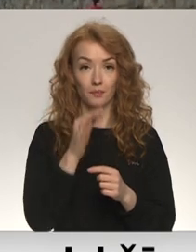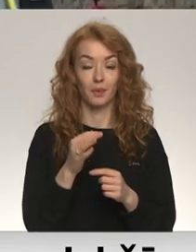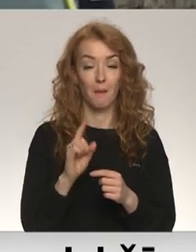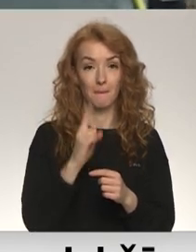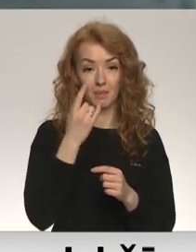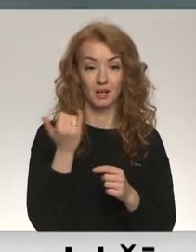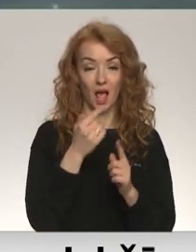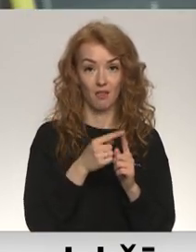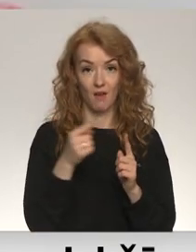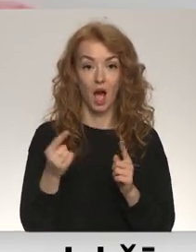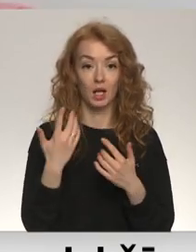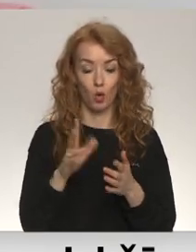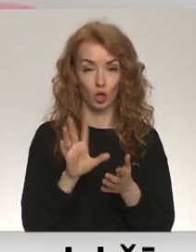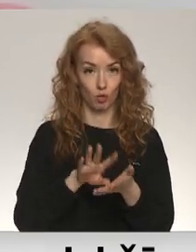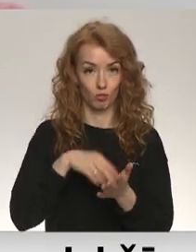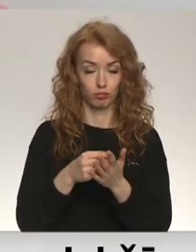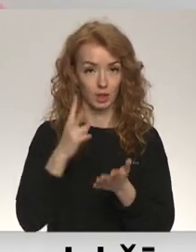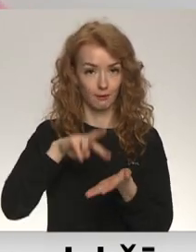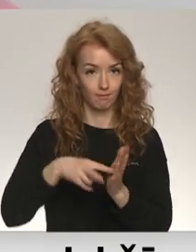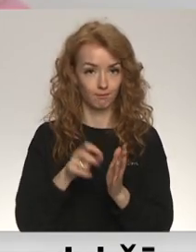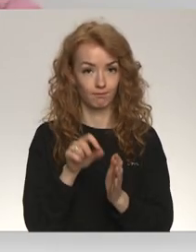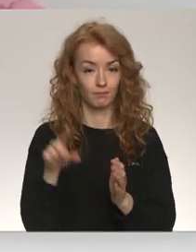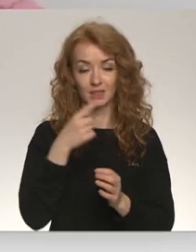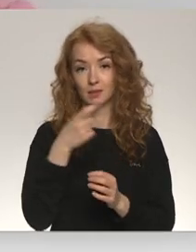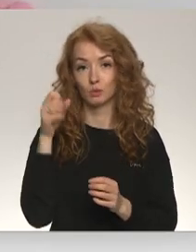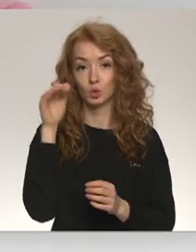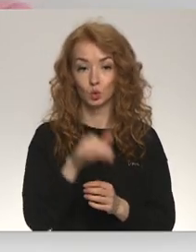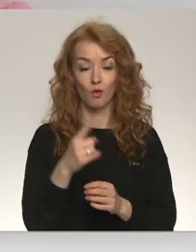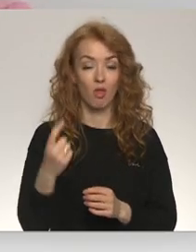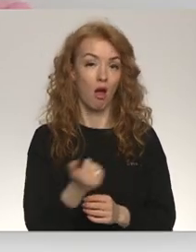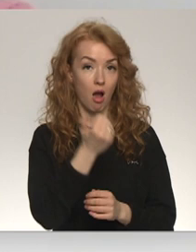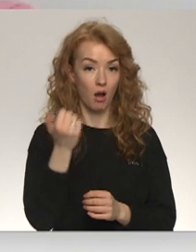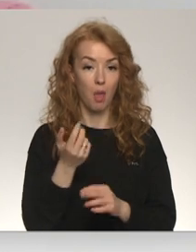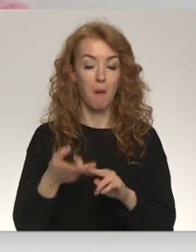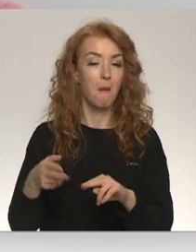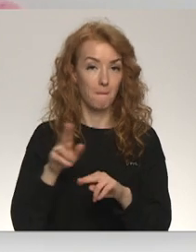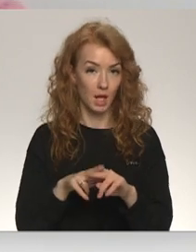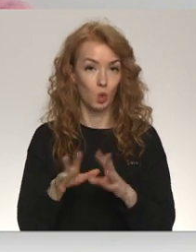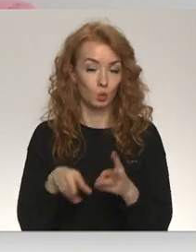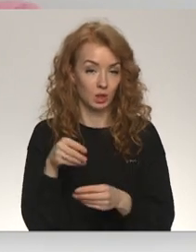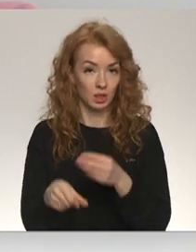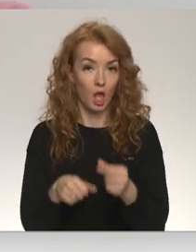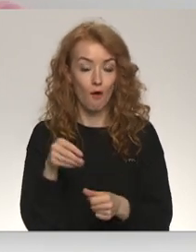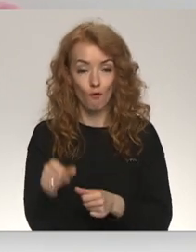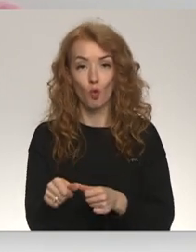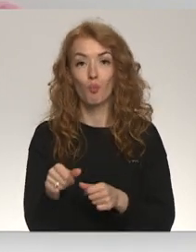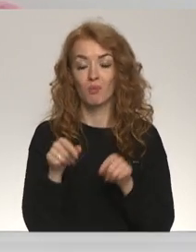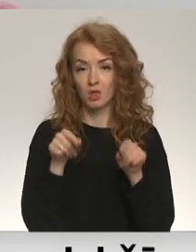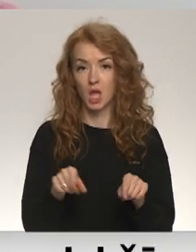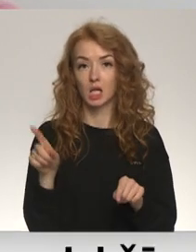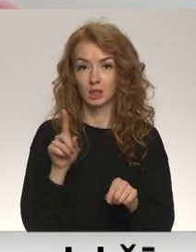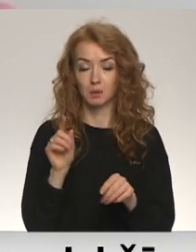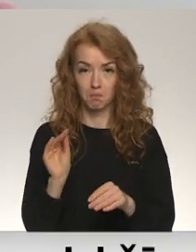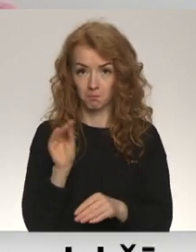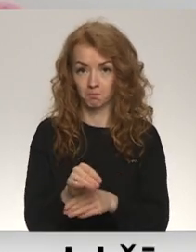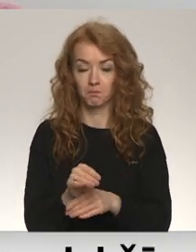kas ir atpildojušies, tas nozīmē vairāk kā 100 tūkstoši gadā ir papildus izdevumi. Nu, tas ir klāt